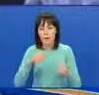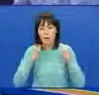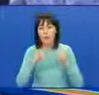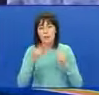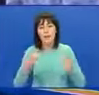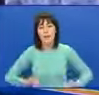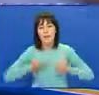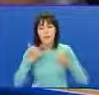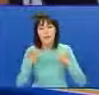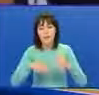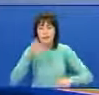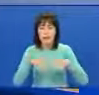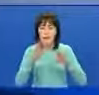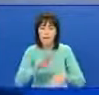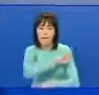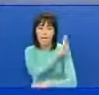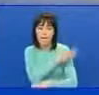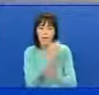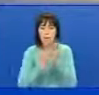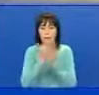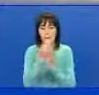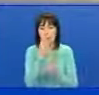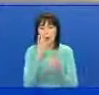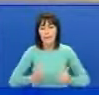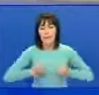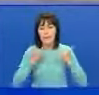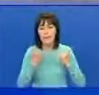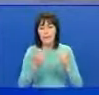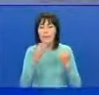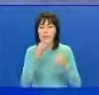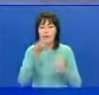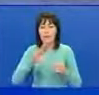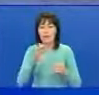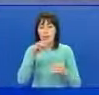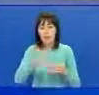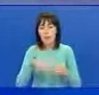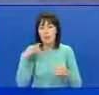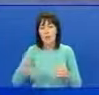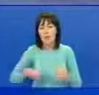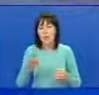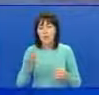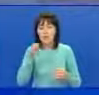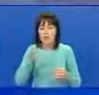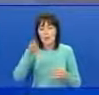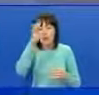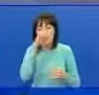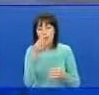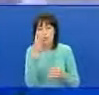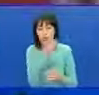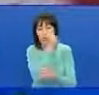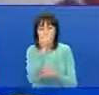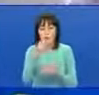тілеп, жарыста тек мықтыларын биіктерден көруіне тілектестігін білдірді. Қазіргі таңда Сәкен Төлімбеттің ұлы Дәурен Дүйсенов еліміздің 3 дүркін чемпионы